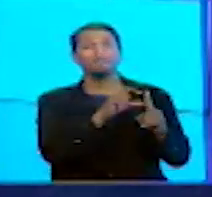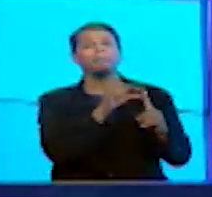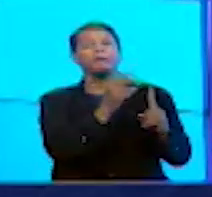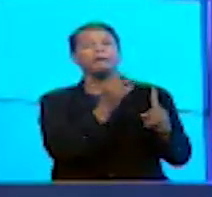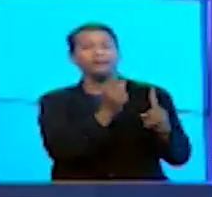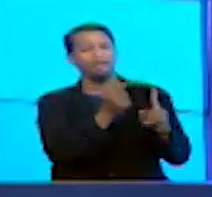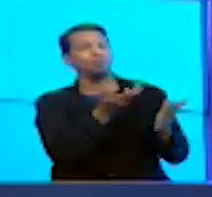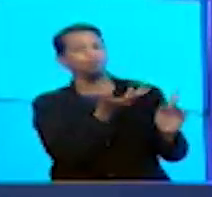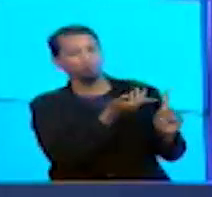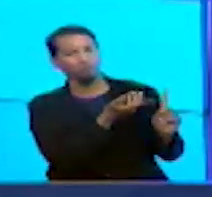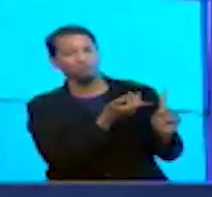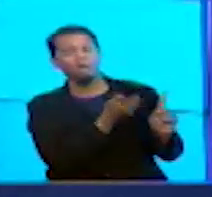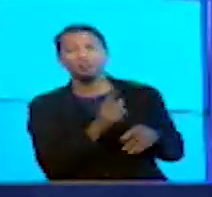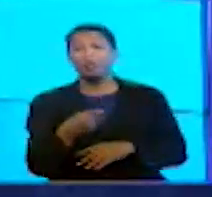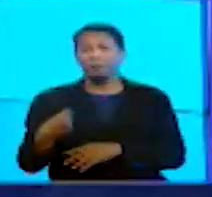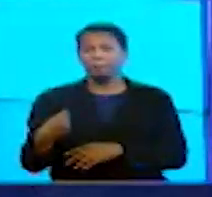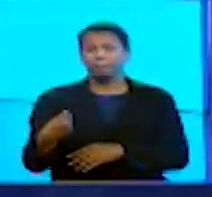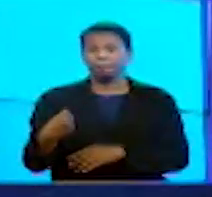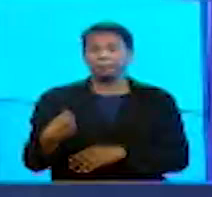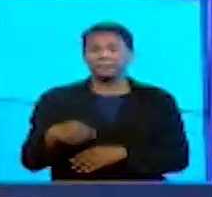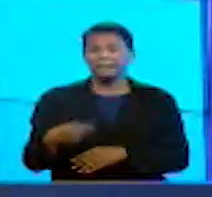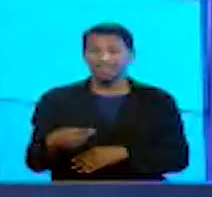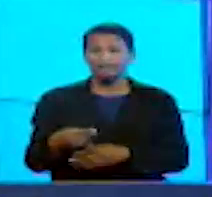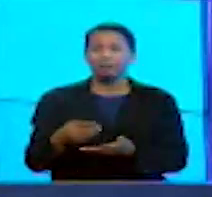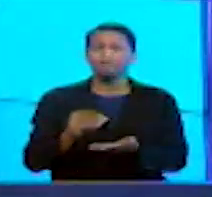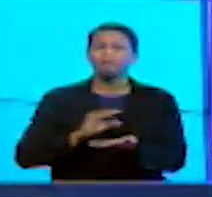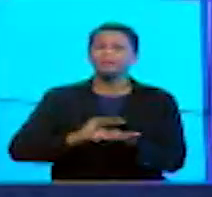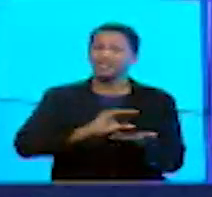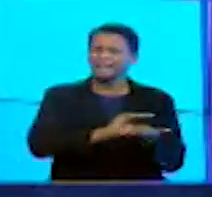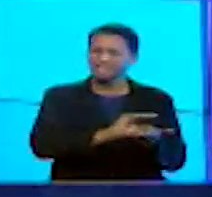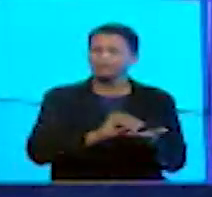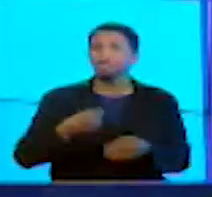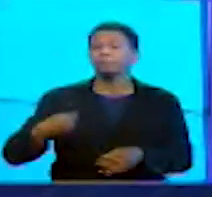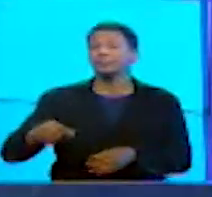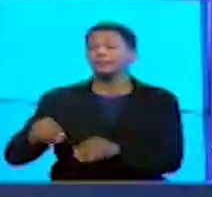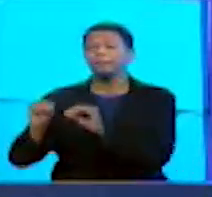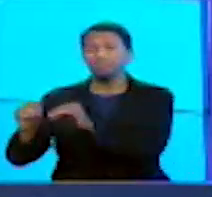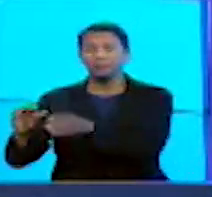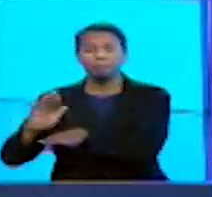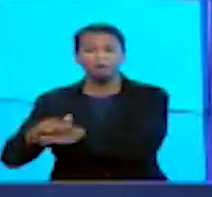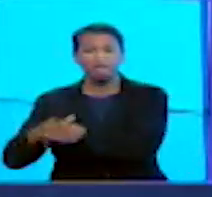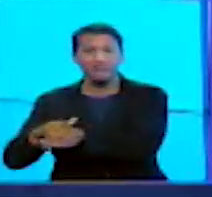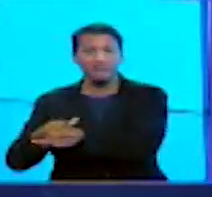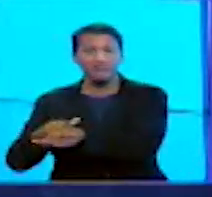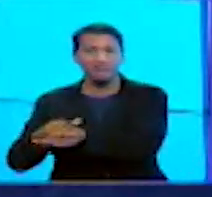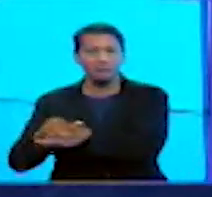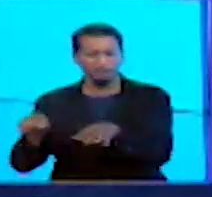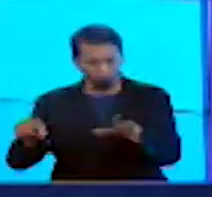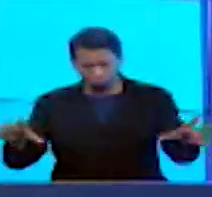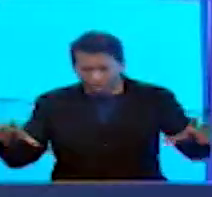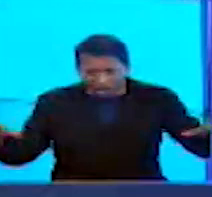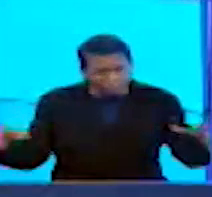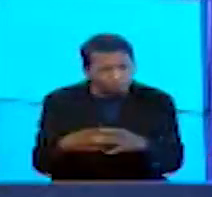dan kemudian Kementerian Dikbud dan Ristek, itu sesuai dengan pasal 18